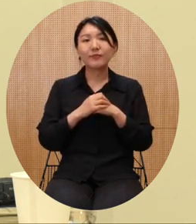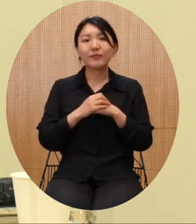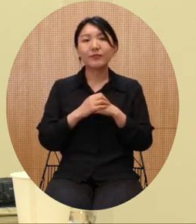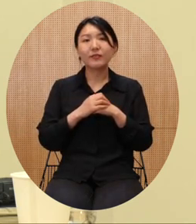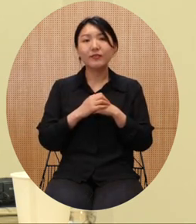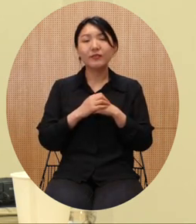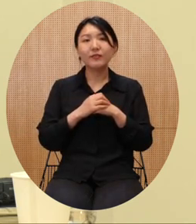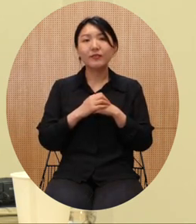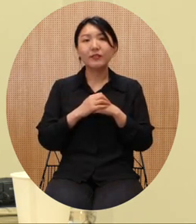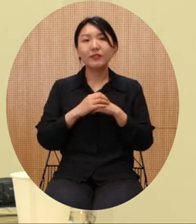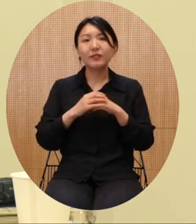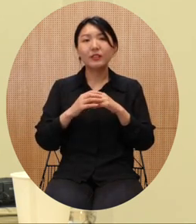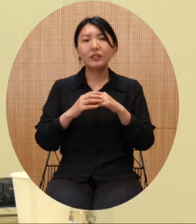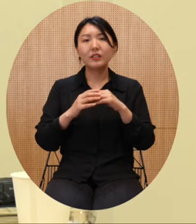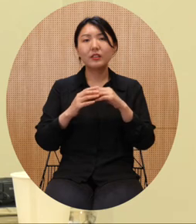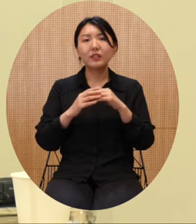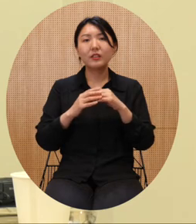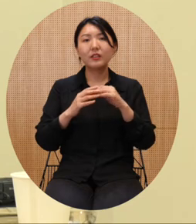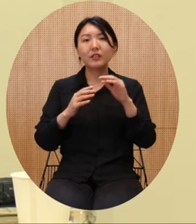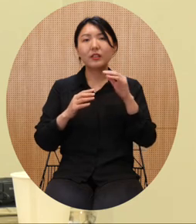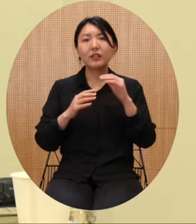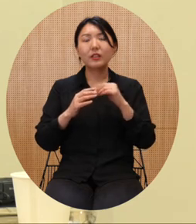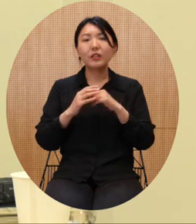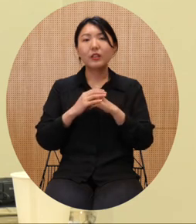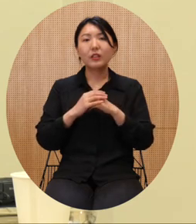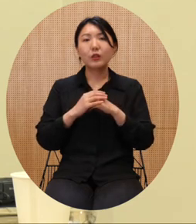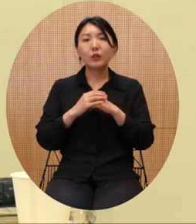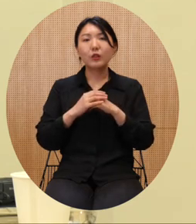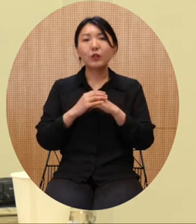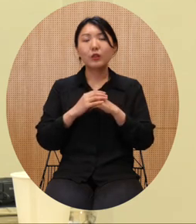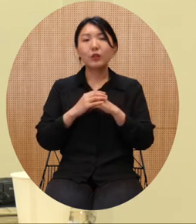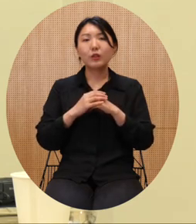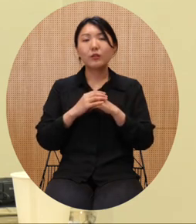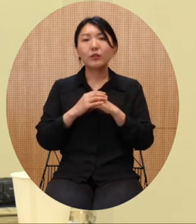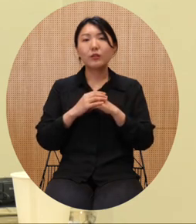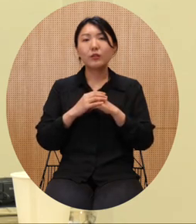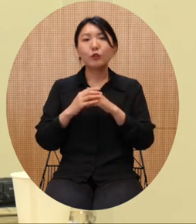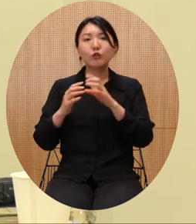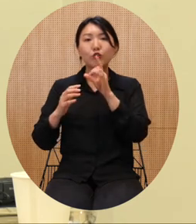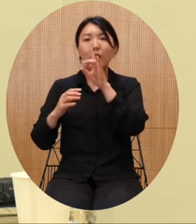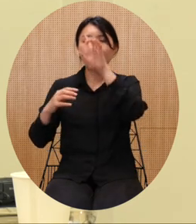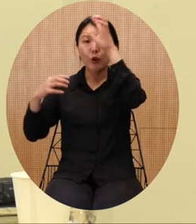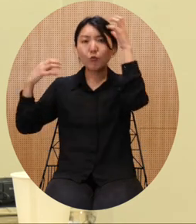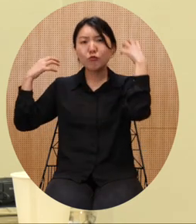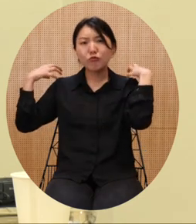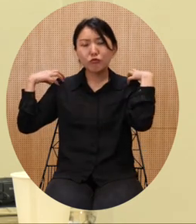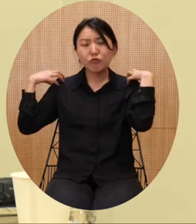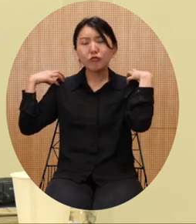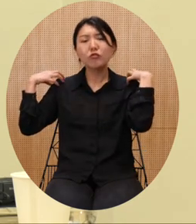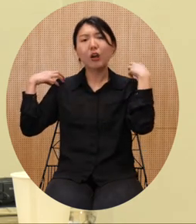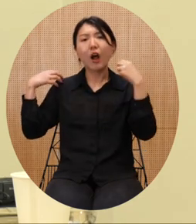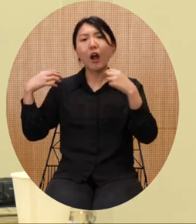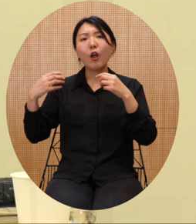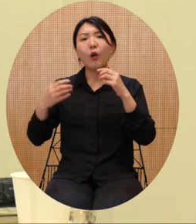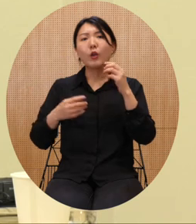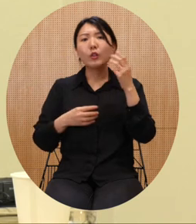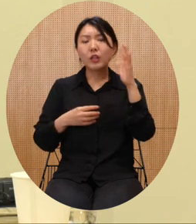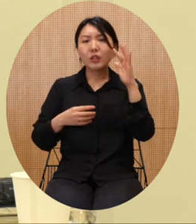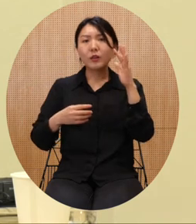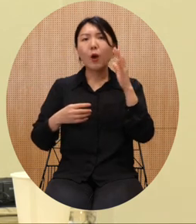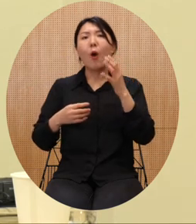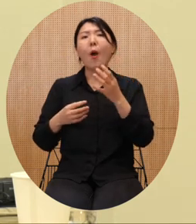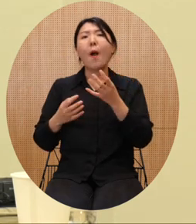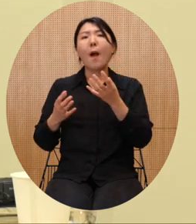최근 집값이 급등하면서 민심이 요동치자 중앙정부와 정치권은 엄청난 규모의 주택공급